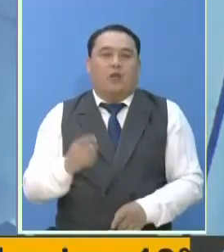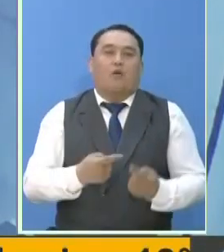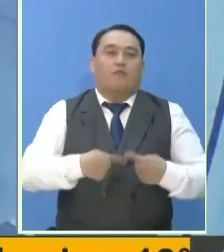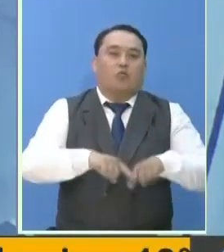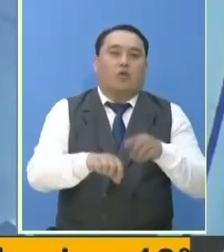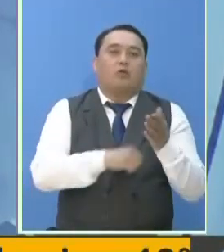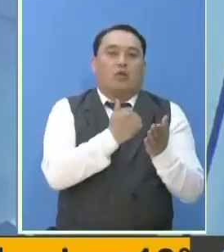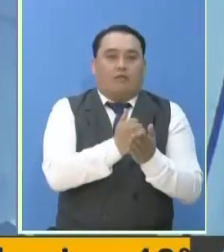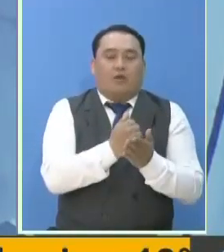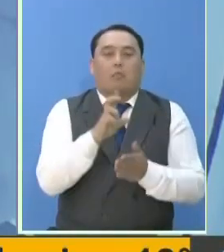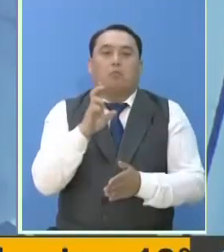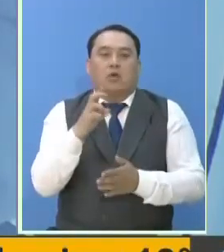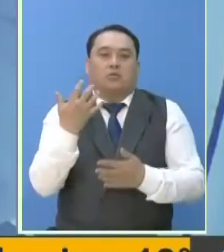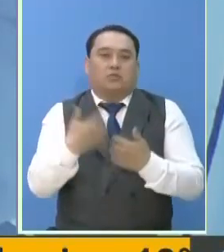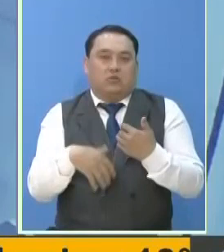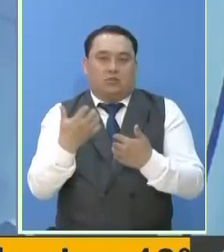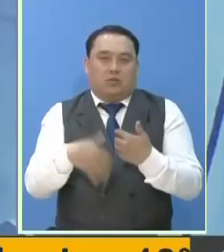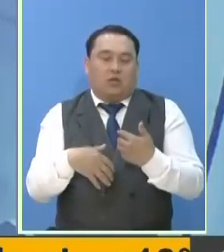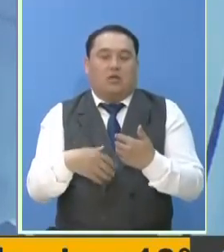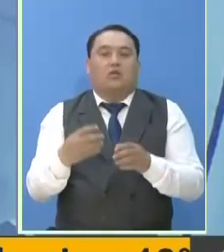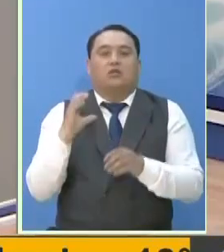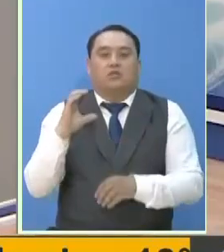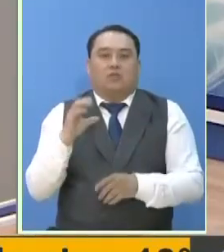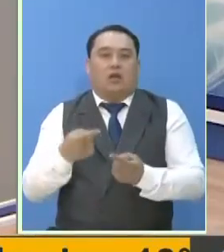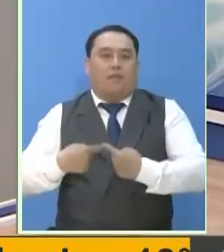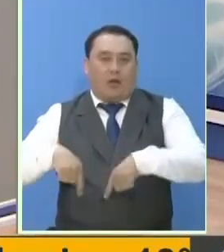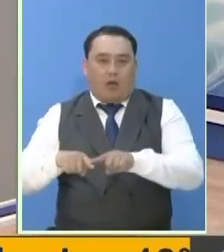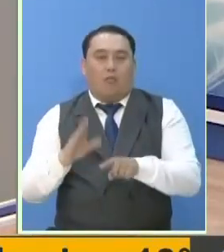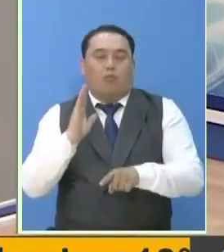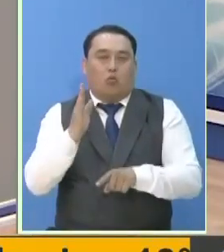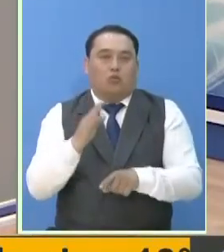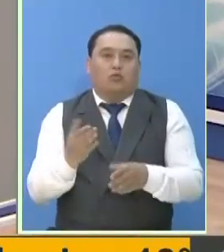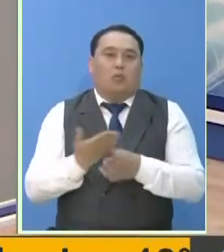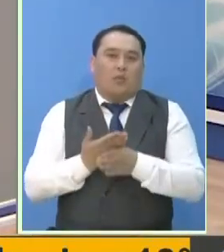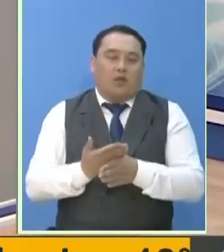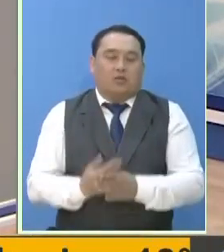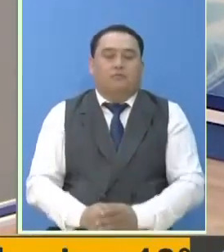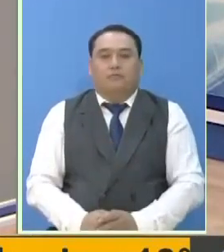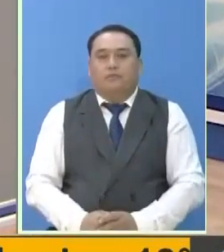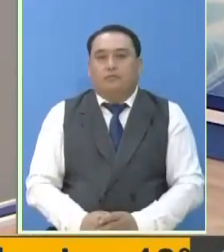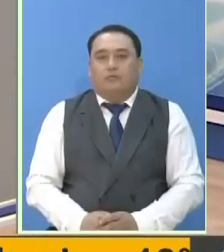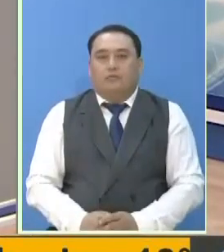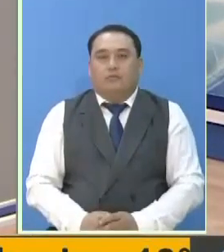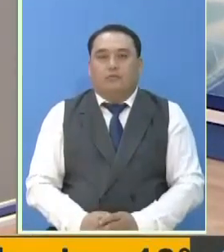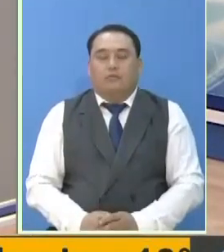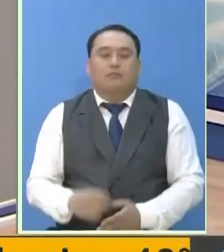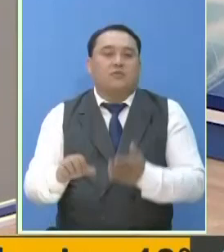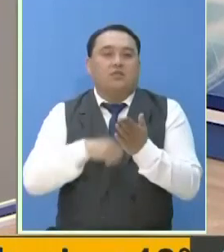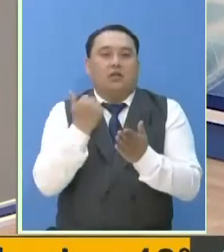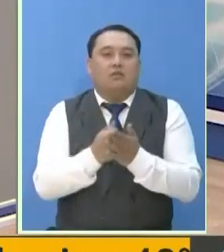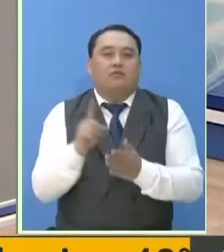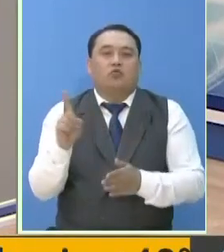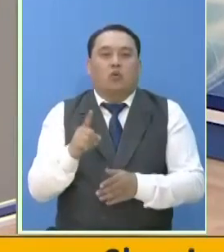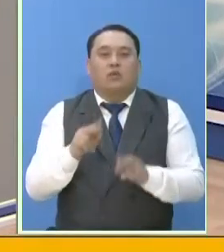блок, блок Б – это у нас содействующий блок, и блок С – это у нас вспомогательный блок. То есть основные, вот как я